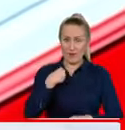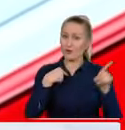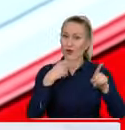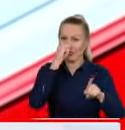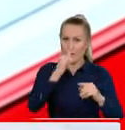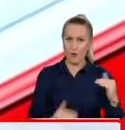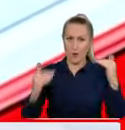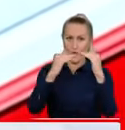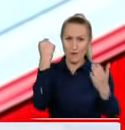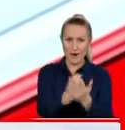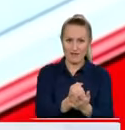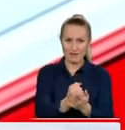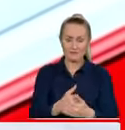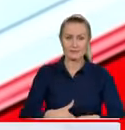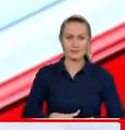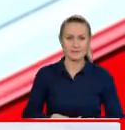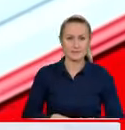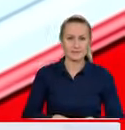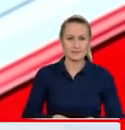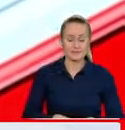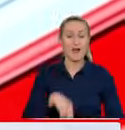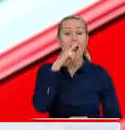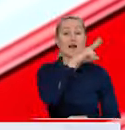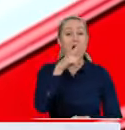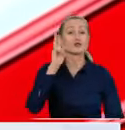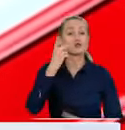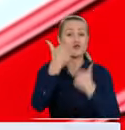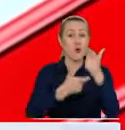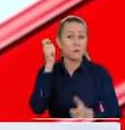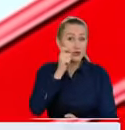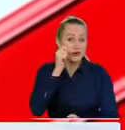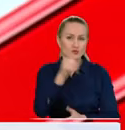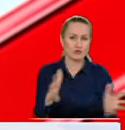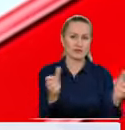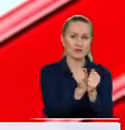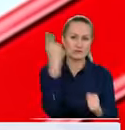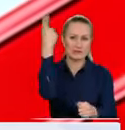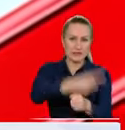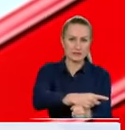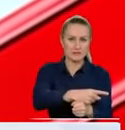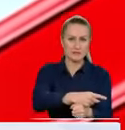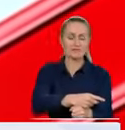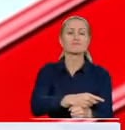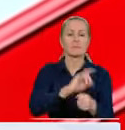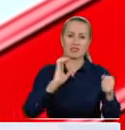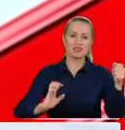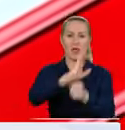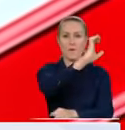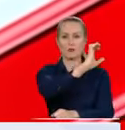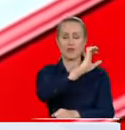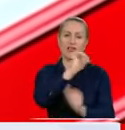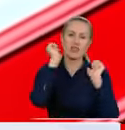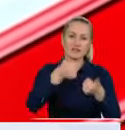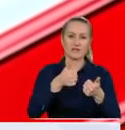praw. Każdy, który popełni przestępstwo, powinien być zatrzymany, skazany i deportowany z Polski na